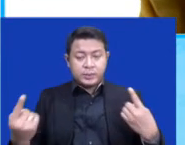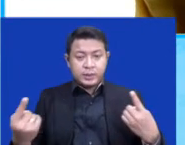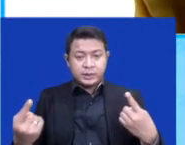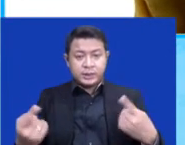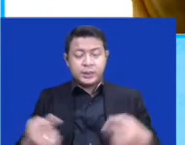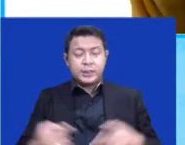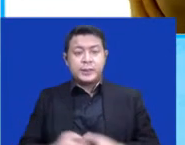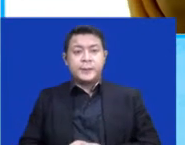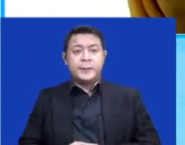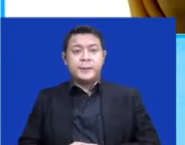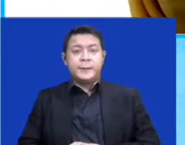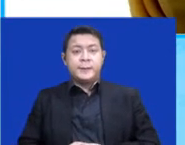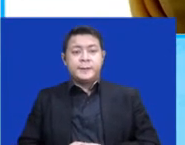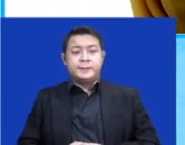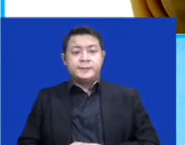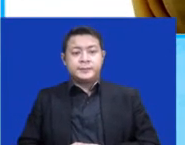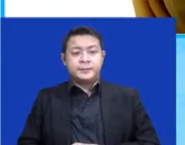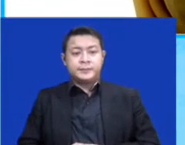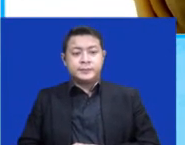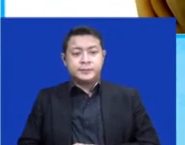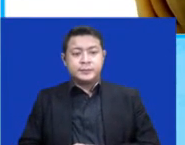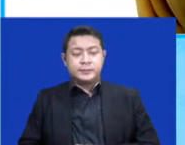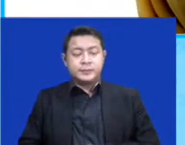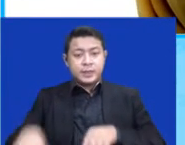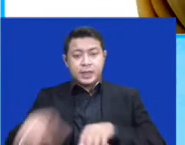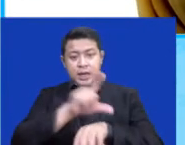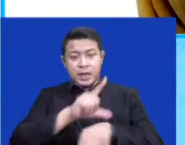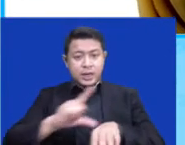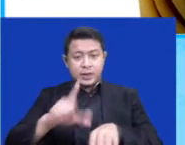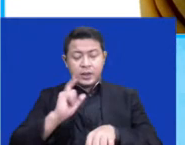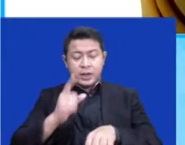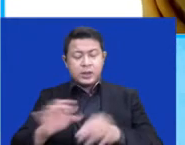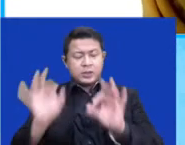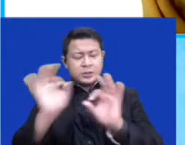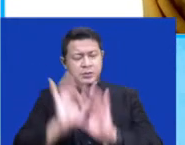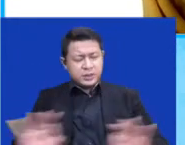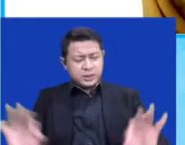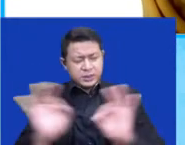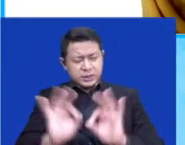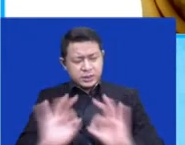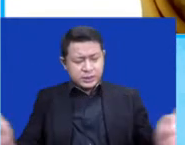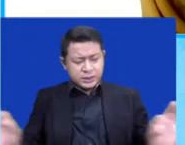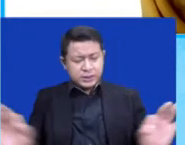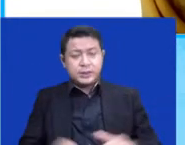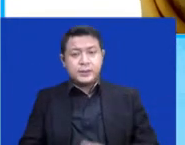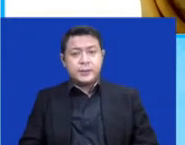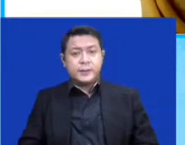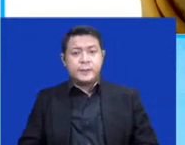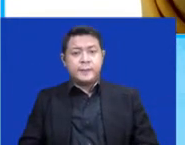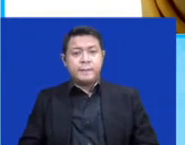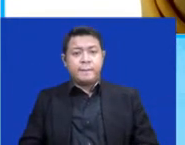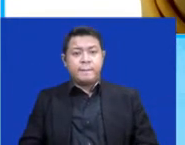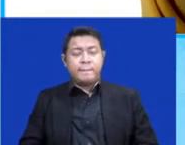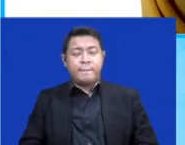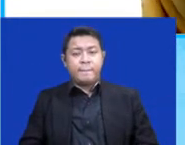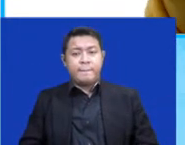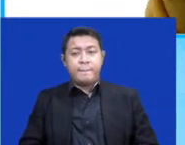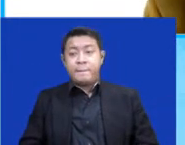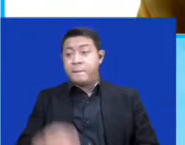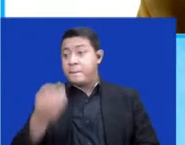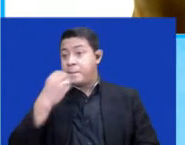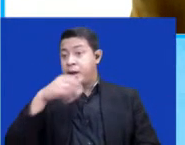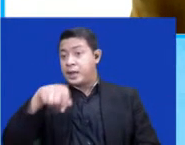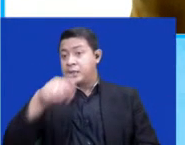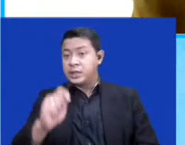Kemudian lingkungan juga harus bersih. Nah, makan sayur dan buah itu